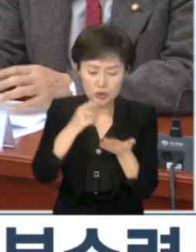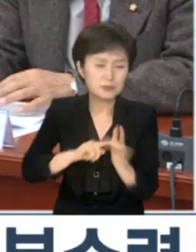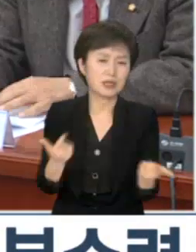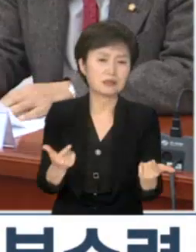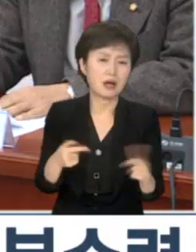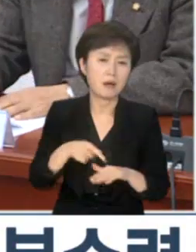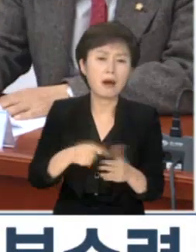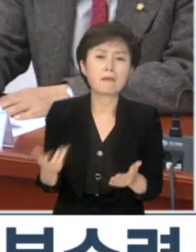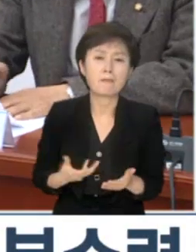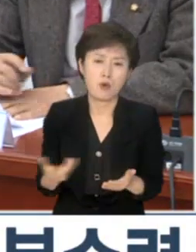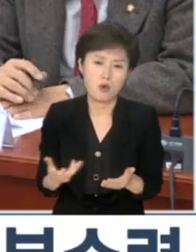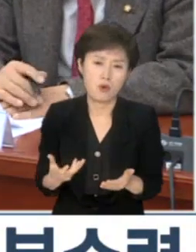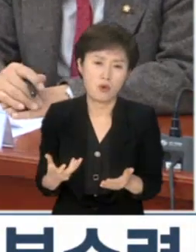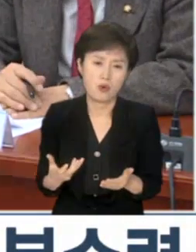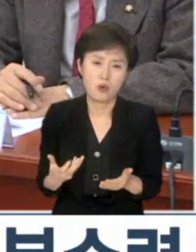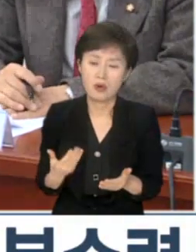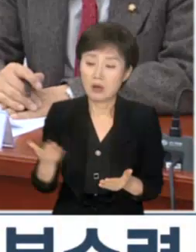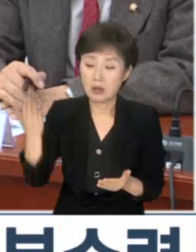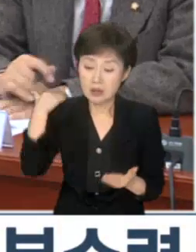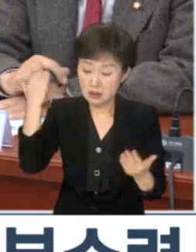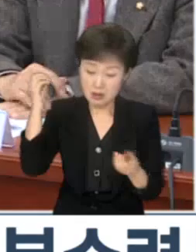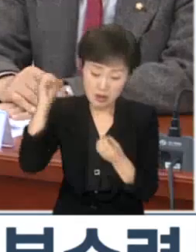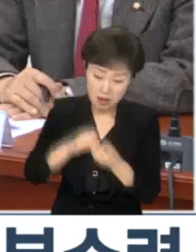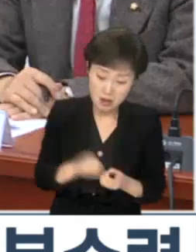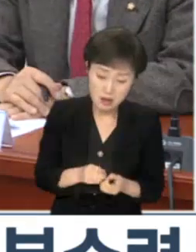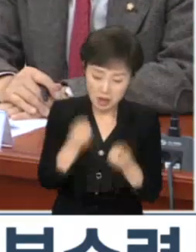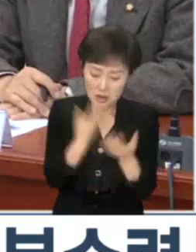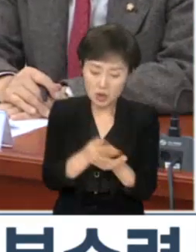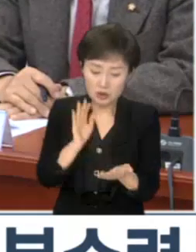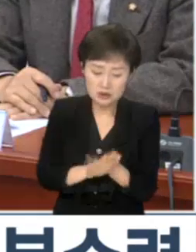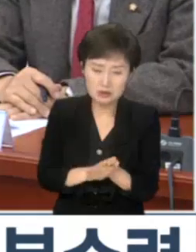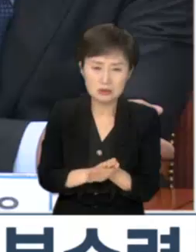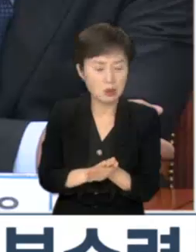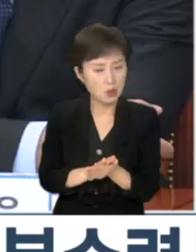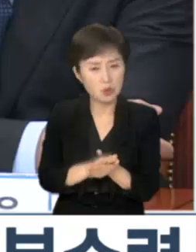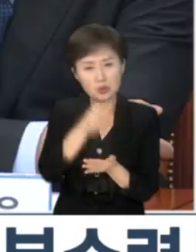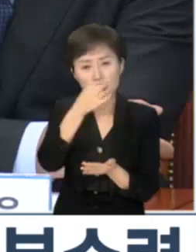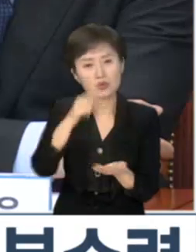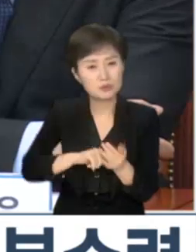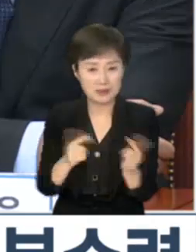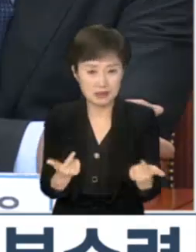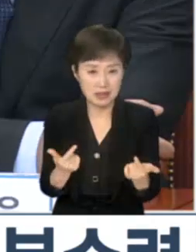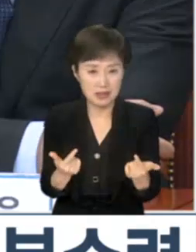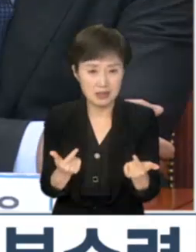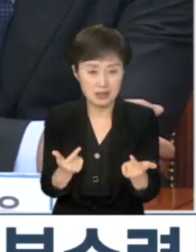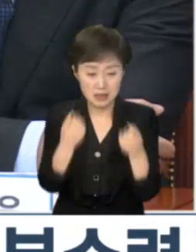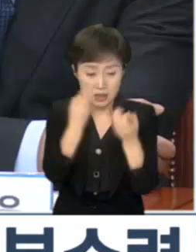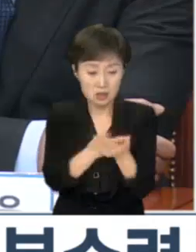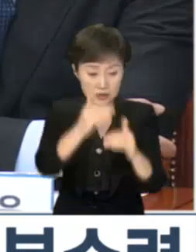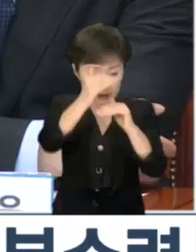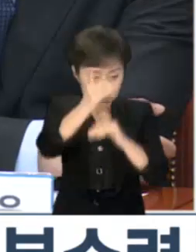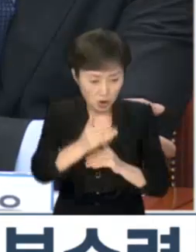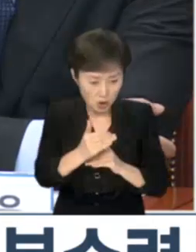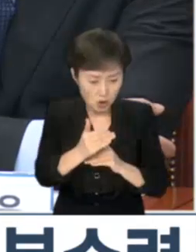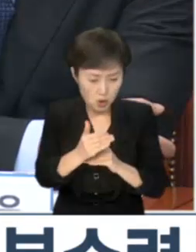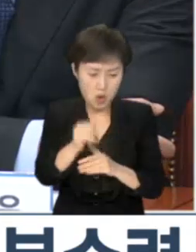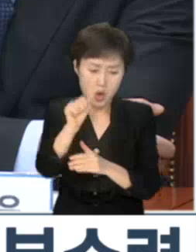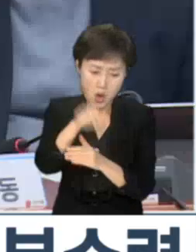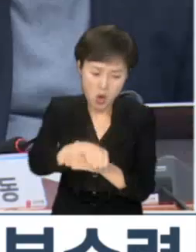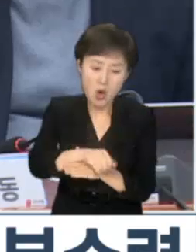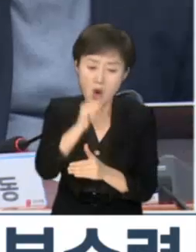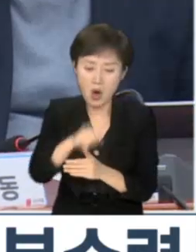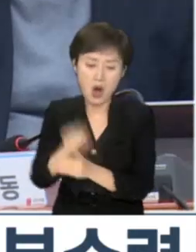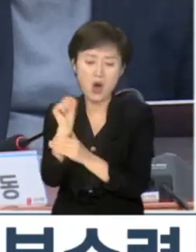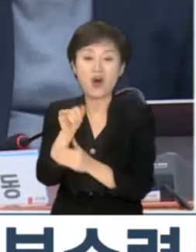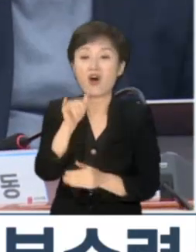것은 여야 공이 당에서 받아들일 수 없는 상황도 있고 또 당에서 받아들일 수 있는 상황이기 때문에 이런